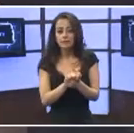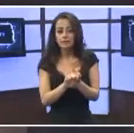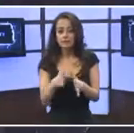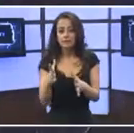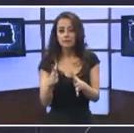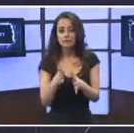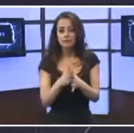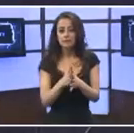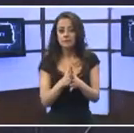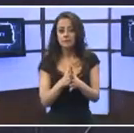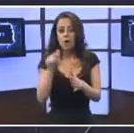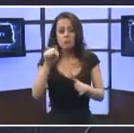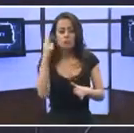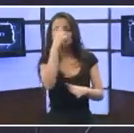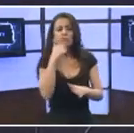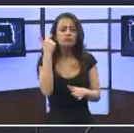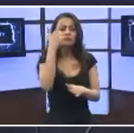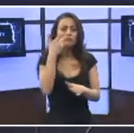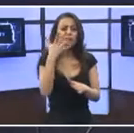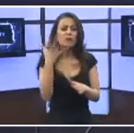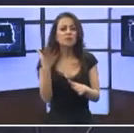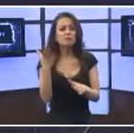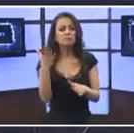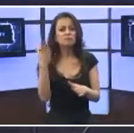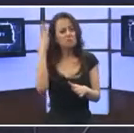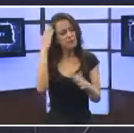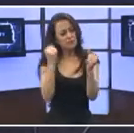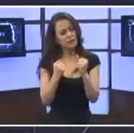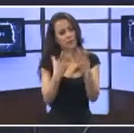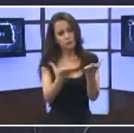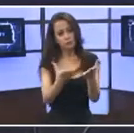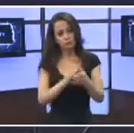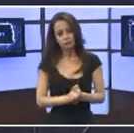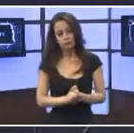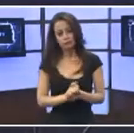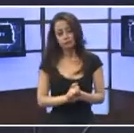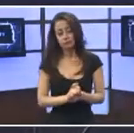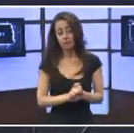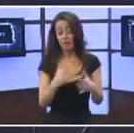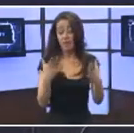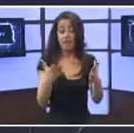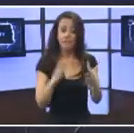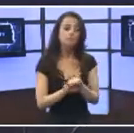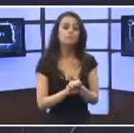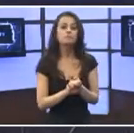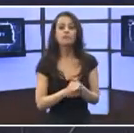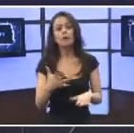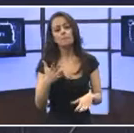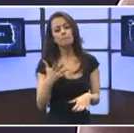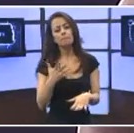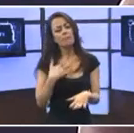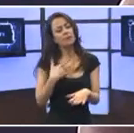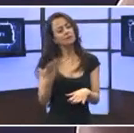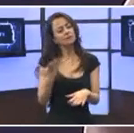seviyor. Ondan dolayı demek ki iyice ekmek olsun, su başını bu kadar. Başını sağ olsun başkanım. Sabır versin. Evet. Ben sizi aslında çok özür diliyorum.